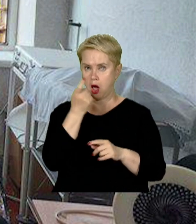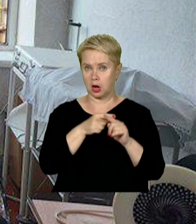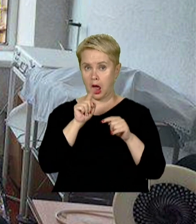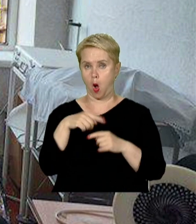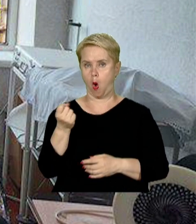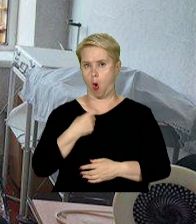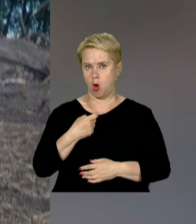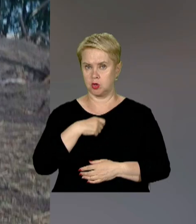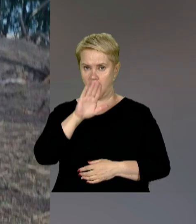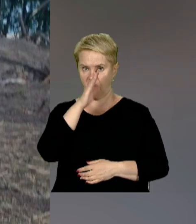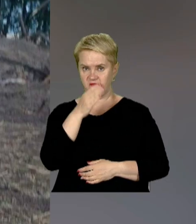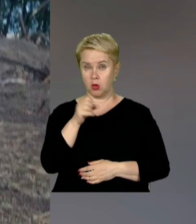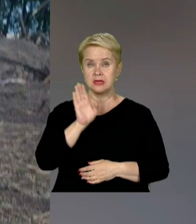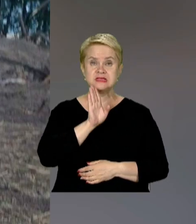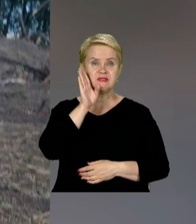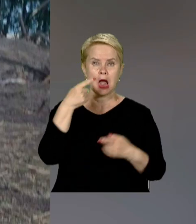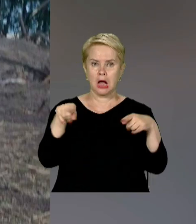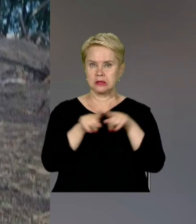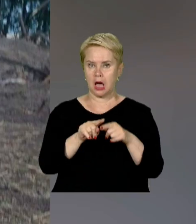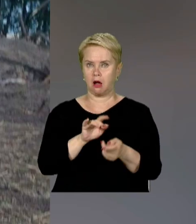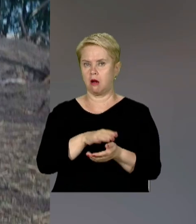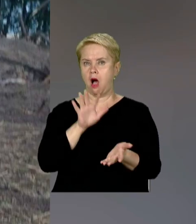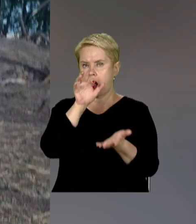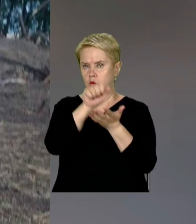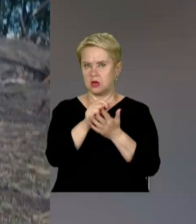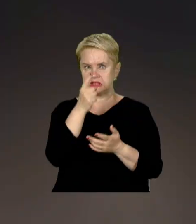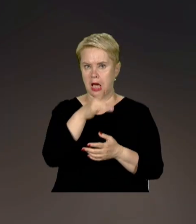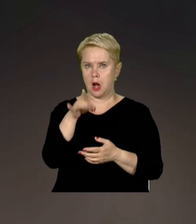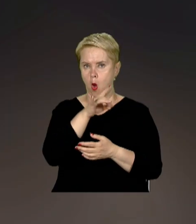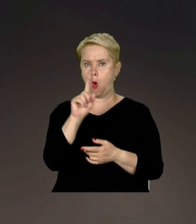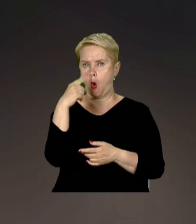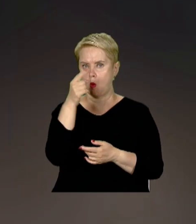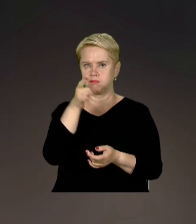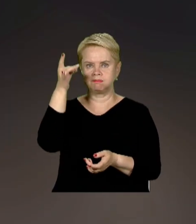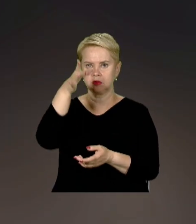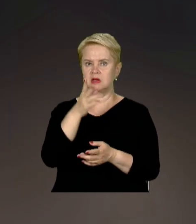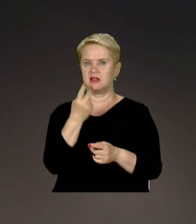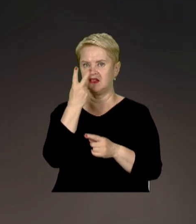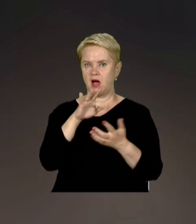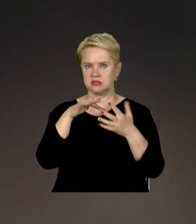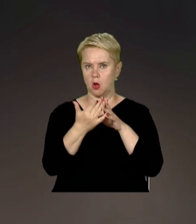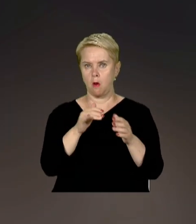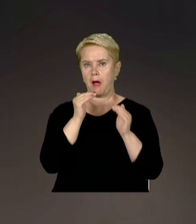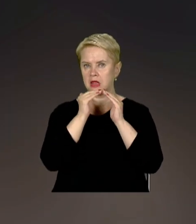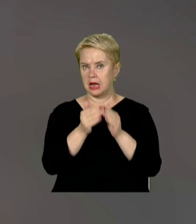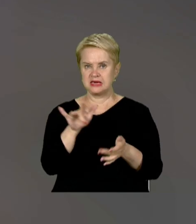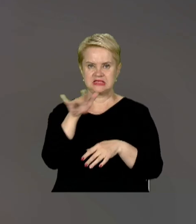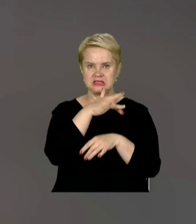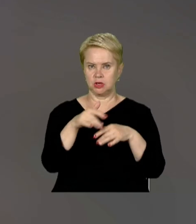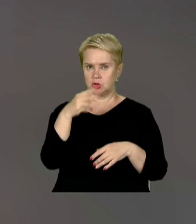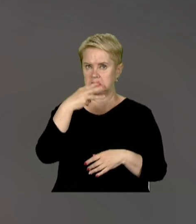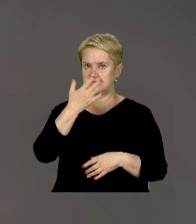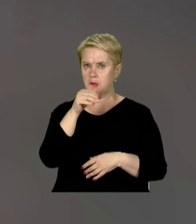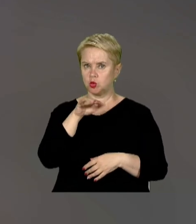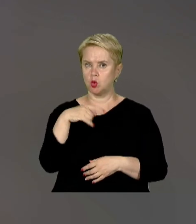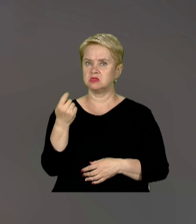на Одещині ворог на світанку так само атакував один з районів області. Вражено 2 сільгоспангари, знищено